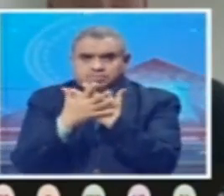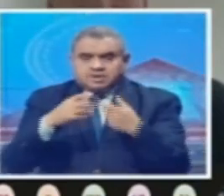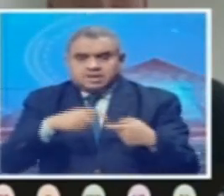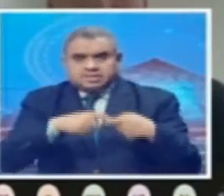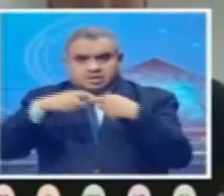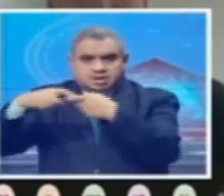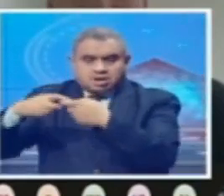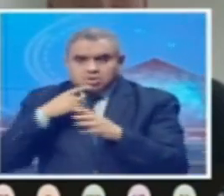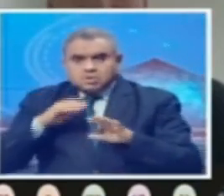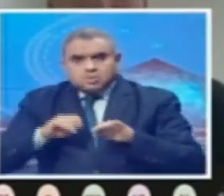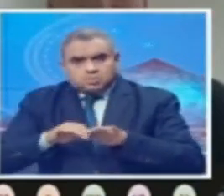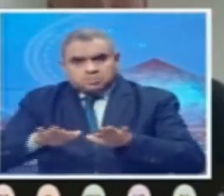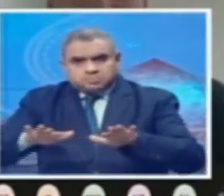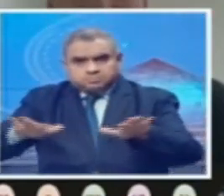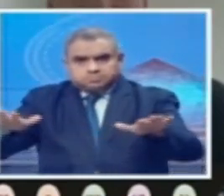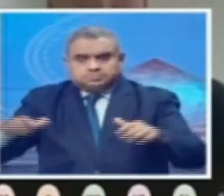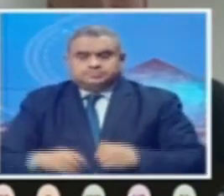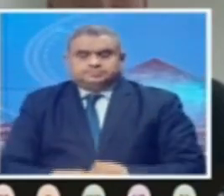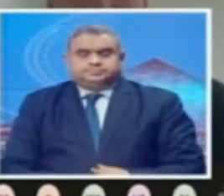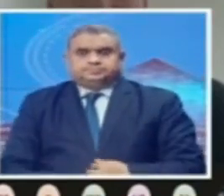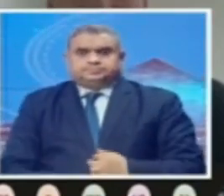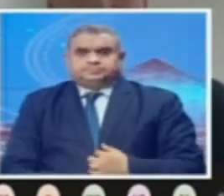وتطوير شبكات النقل والتوزيع.